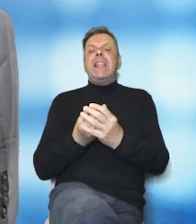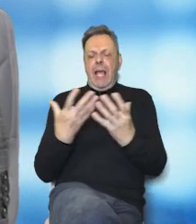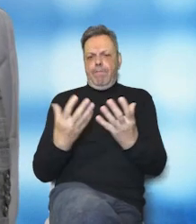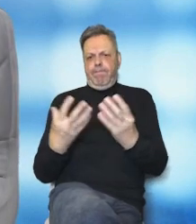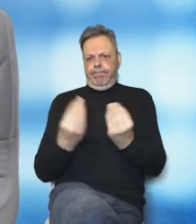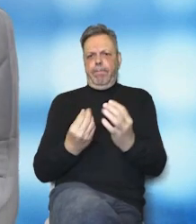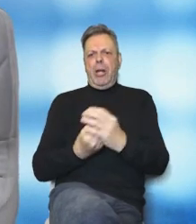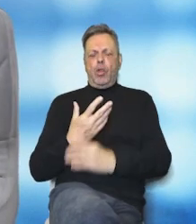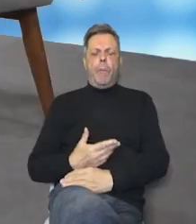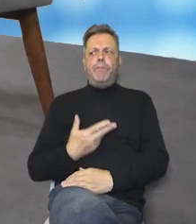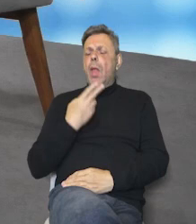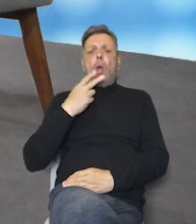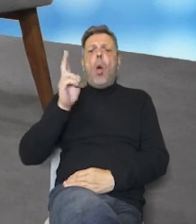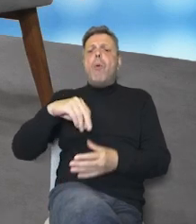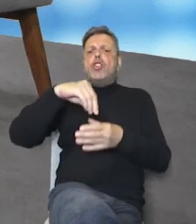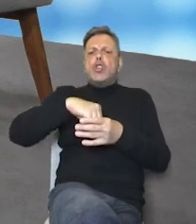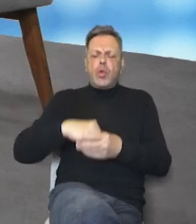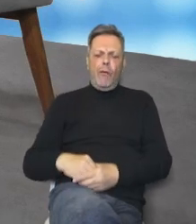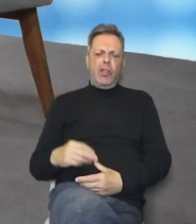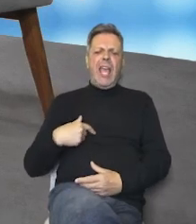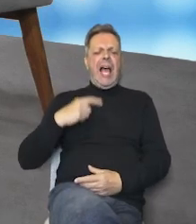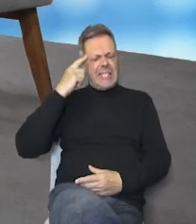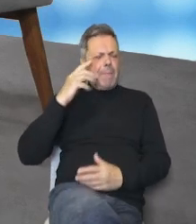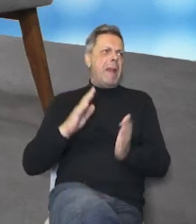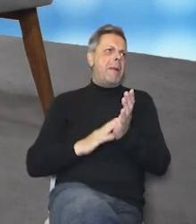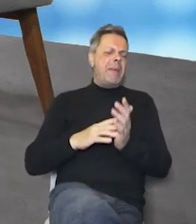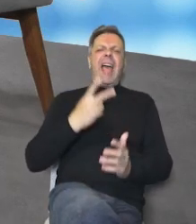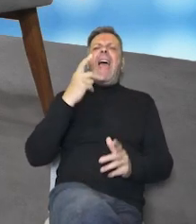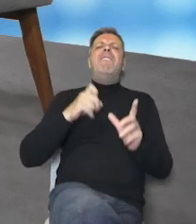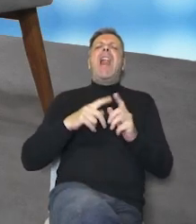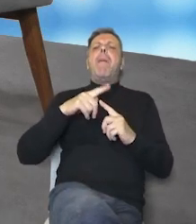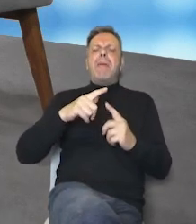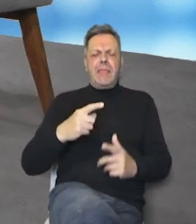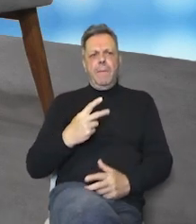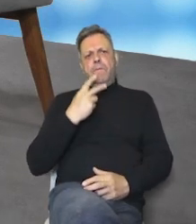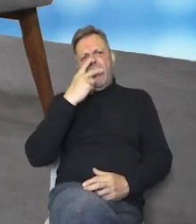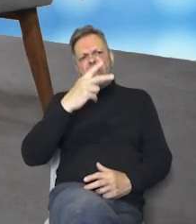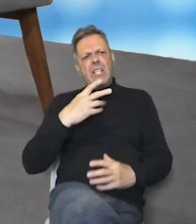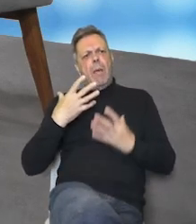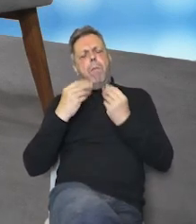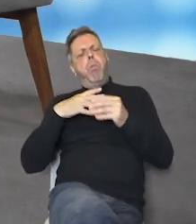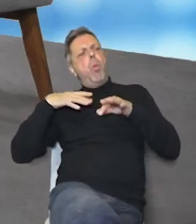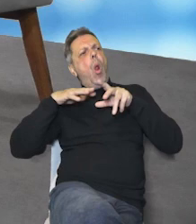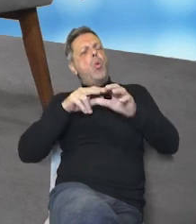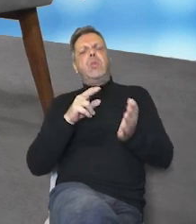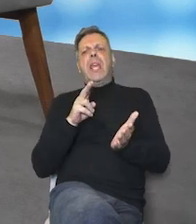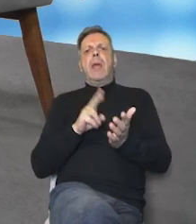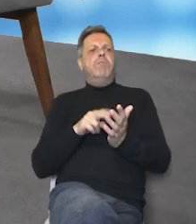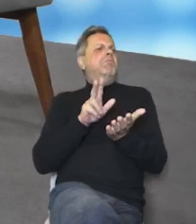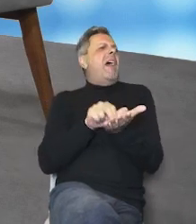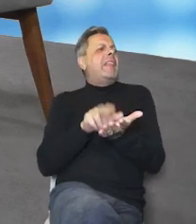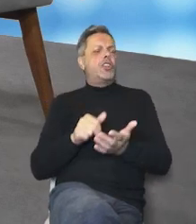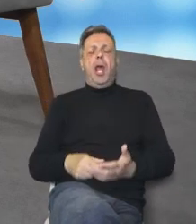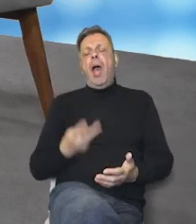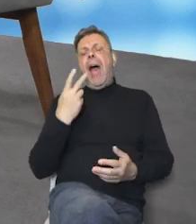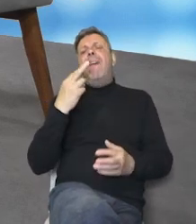vašem programu? Znam taj Highlander po Velebitu, recimo. Tako je. Vidi se masa ljudi trčkara, ali Velebit je u stvari